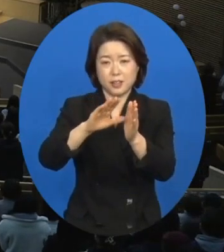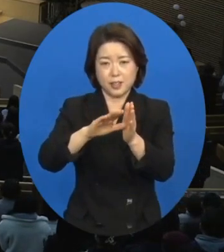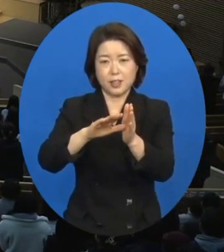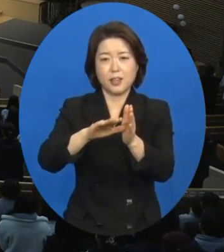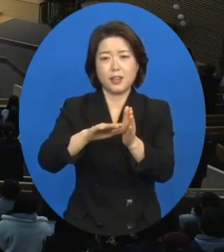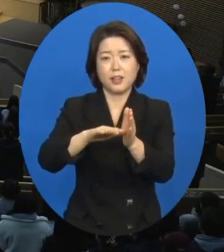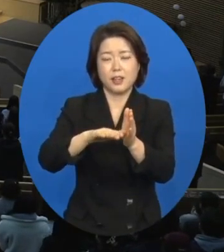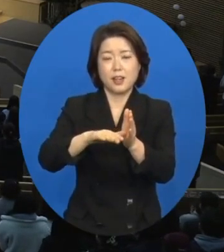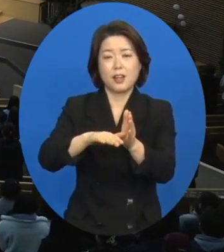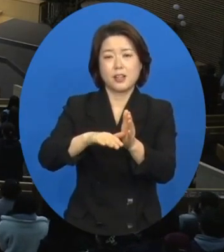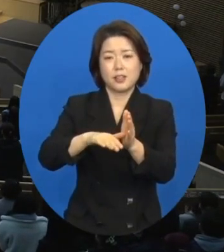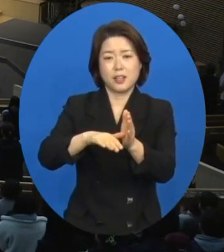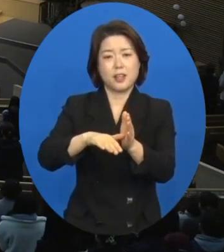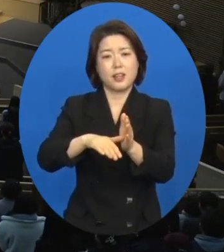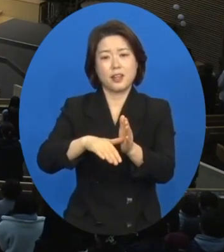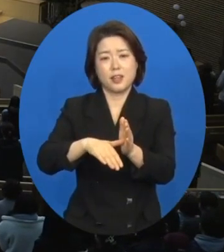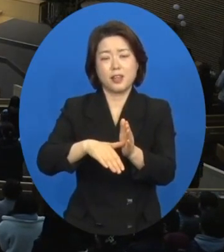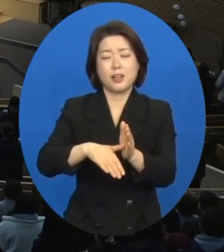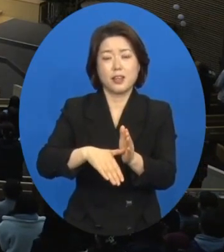생각할